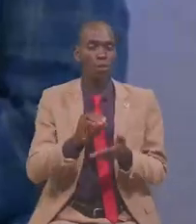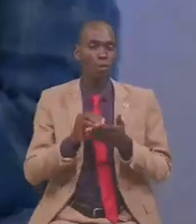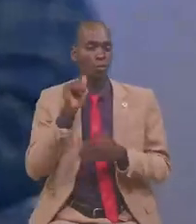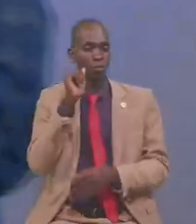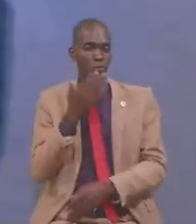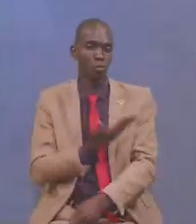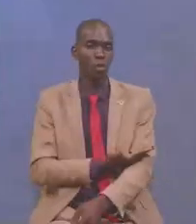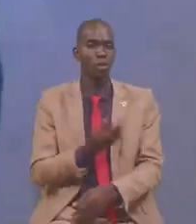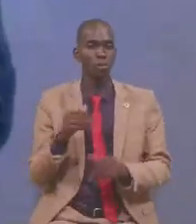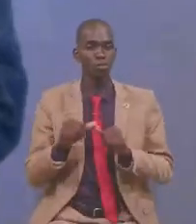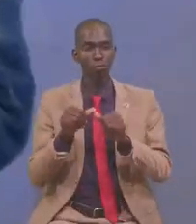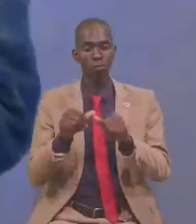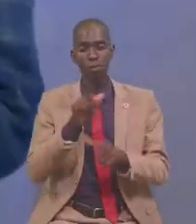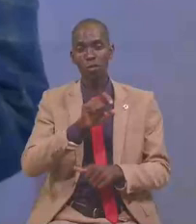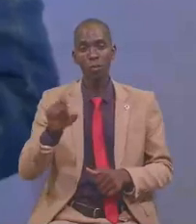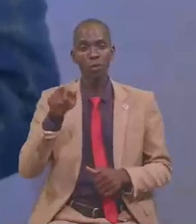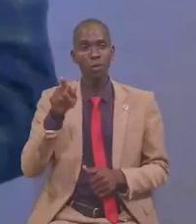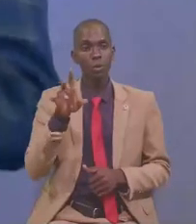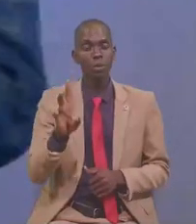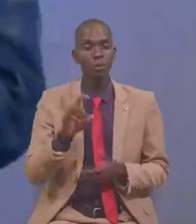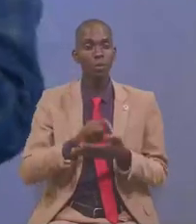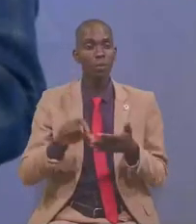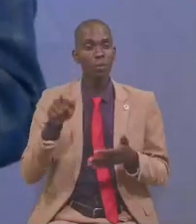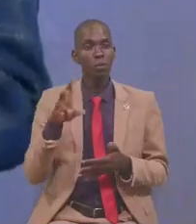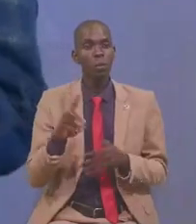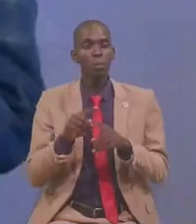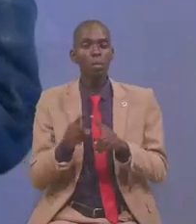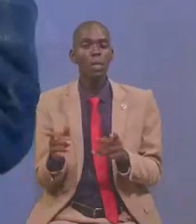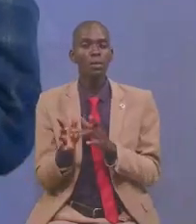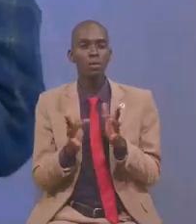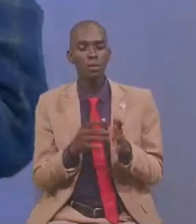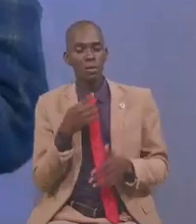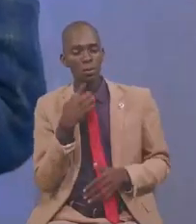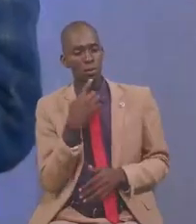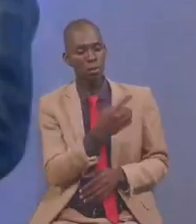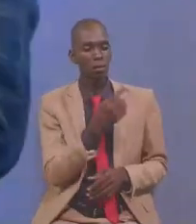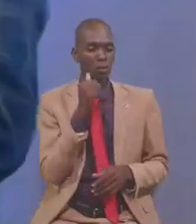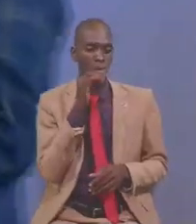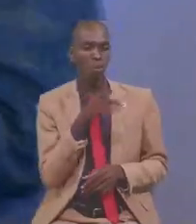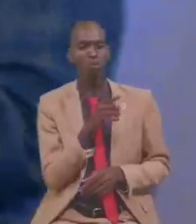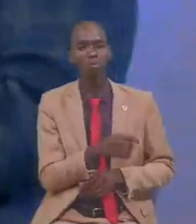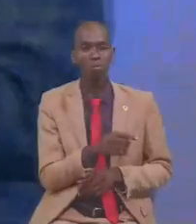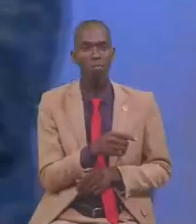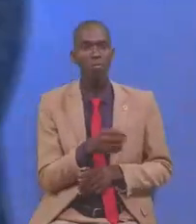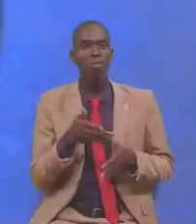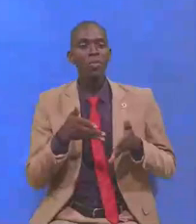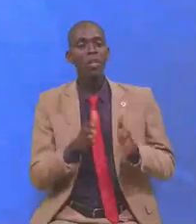verset, allons au verset 27. Jésus lui dit,